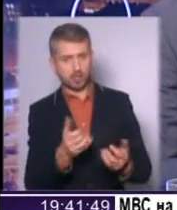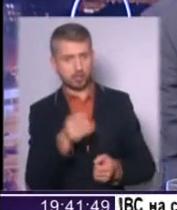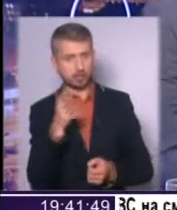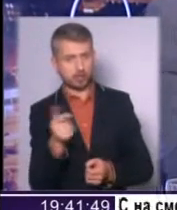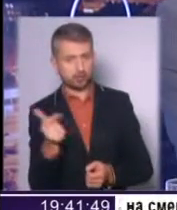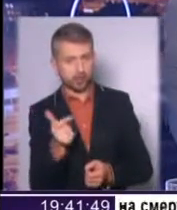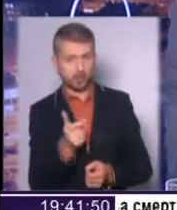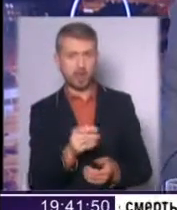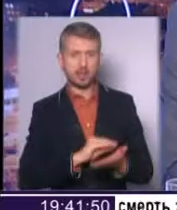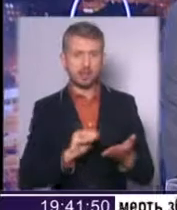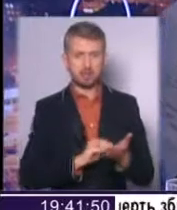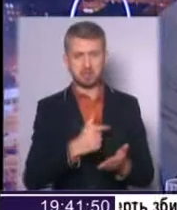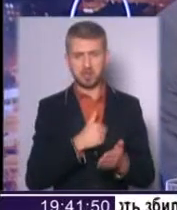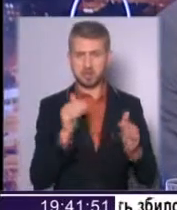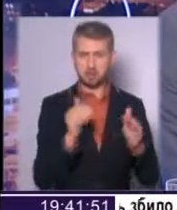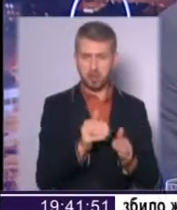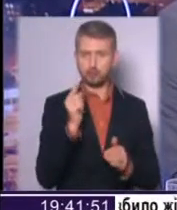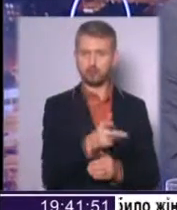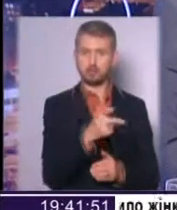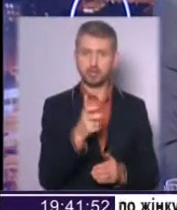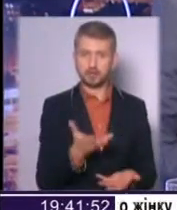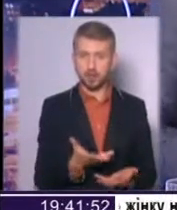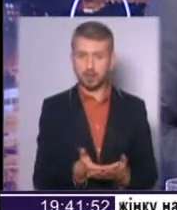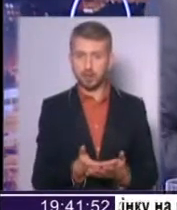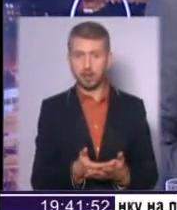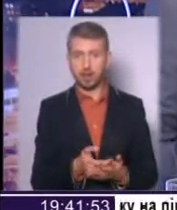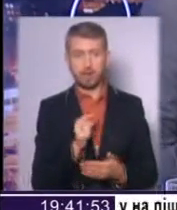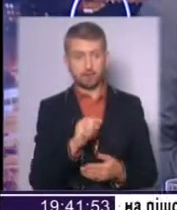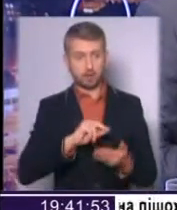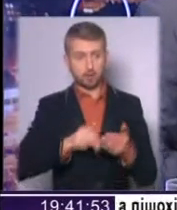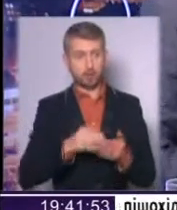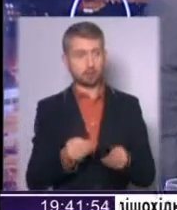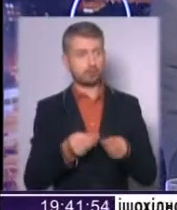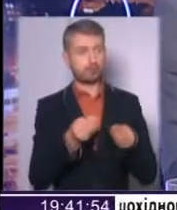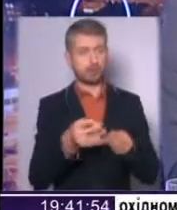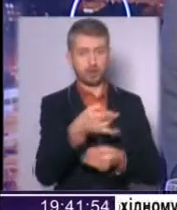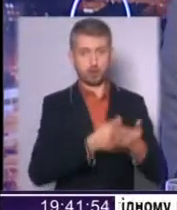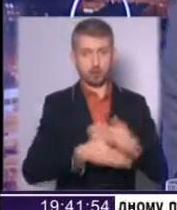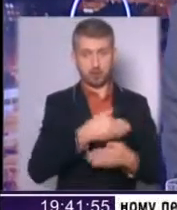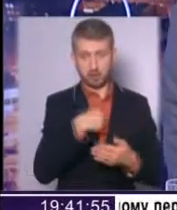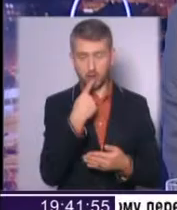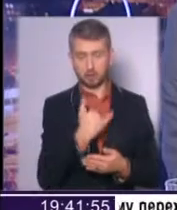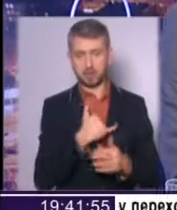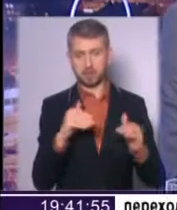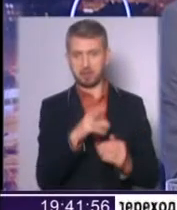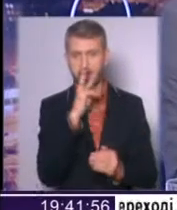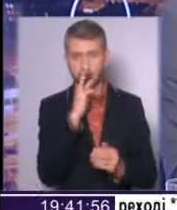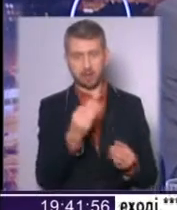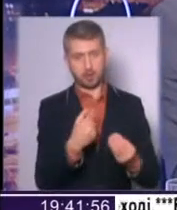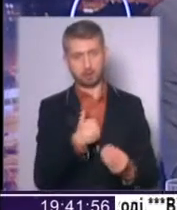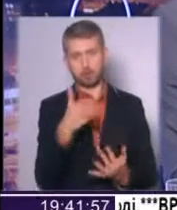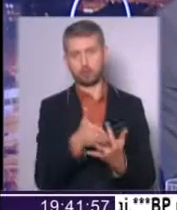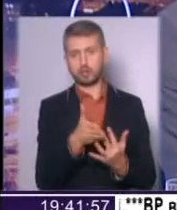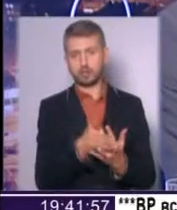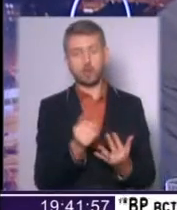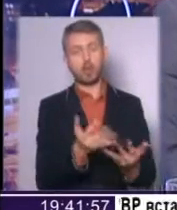2 роки вони нічого не зробили, щоб її вивезти, а більше того туди загнали. А знаєте що? Я приїжджаю на округ, до мене підходить підприємник, каже: знаєш, Михайло, а от у мене